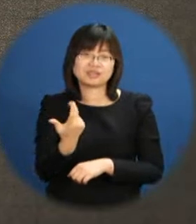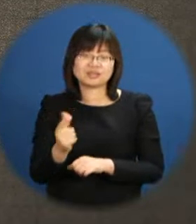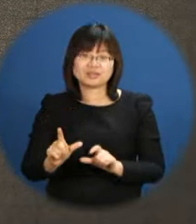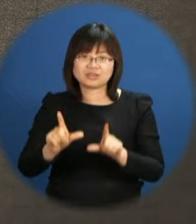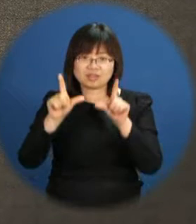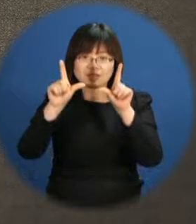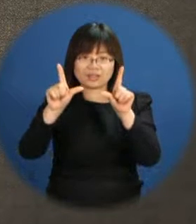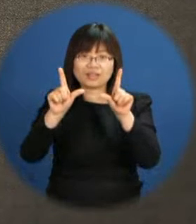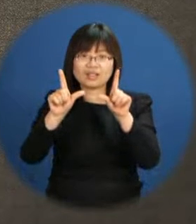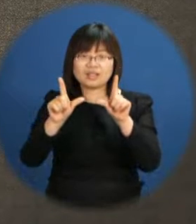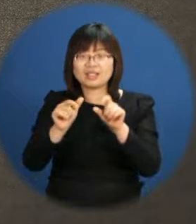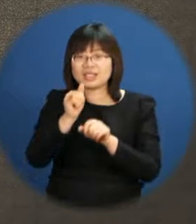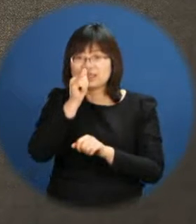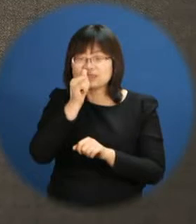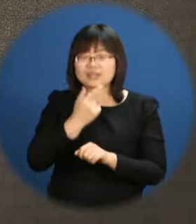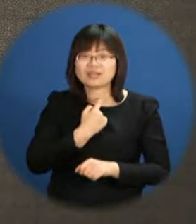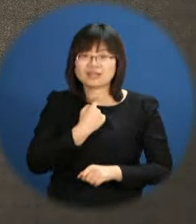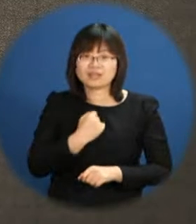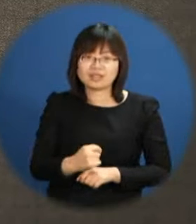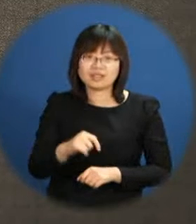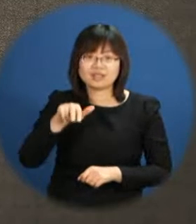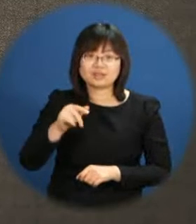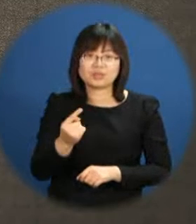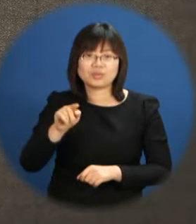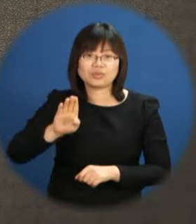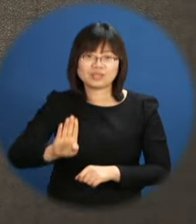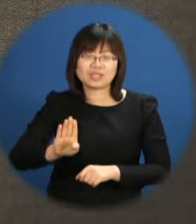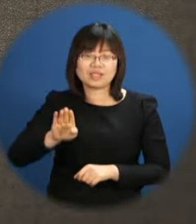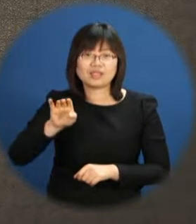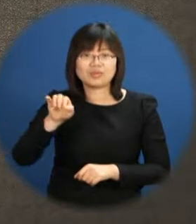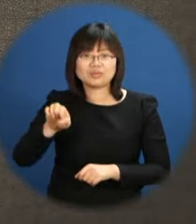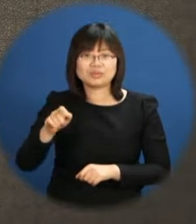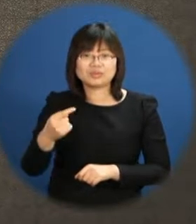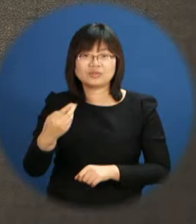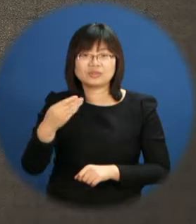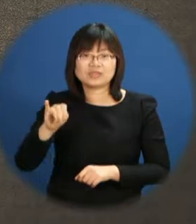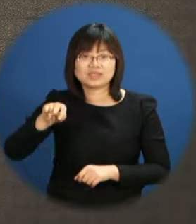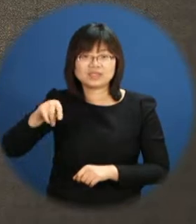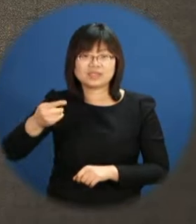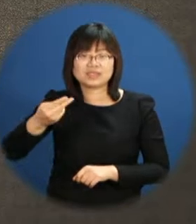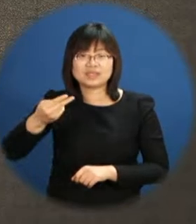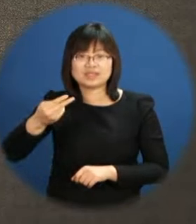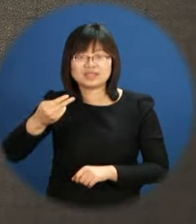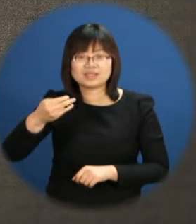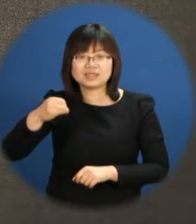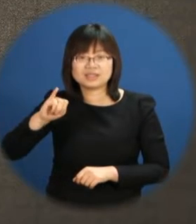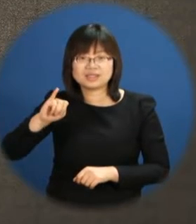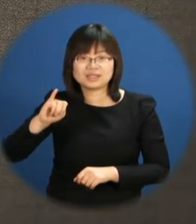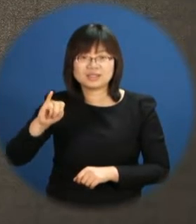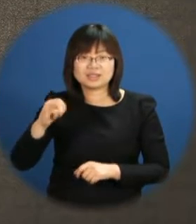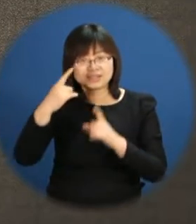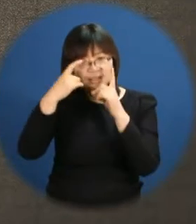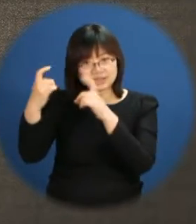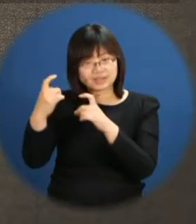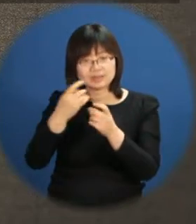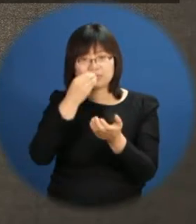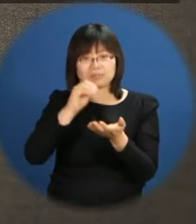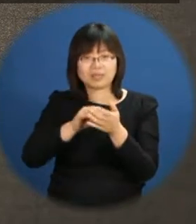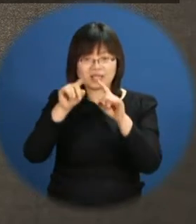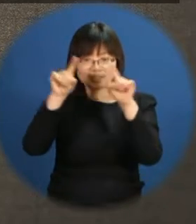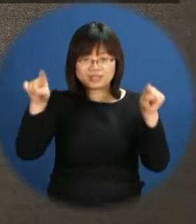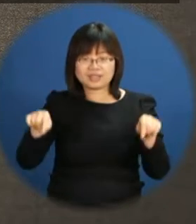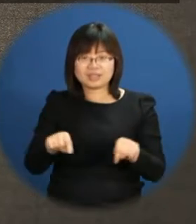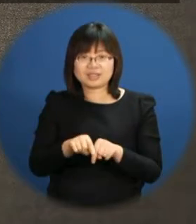돼 있었던 조세프 리 스 틀니를 기린 판인데 거기 보시면 이 사람이